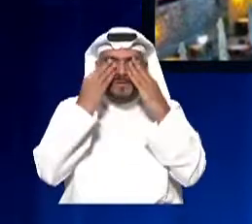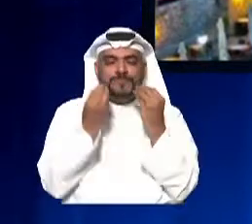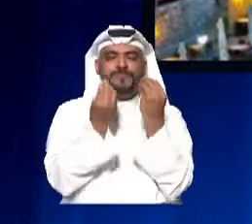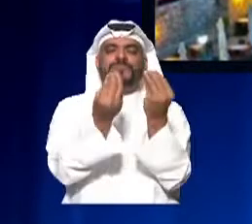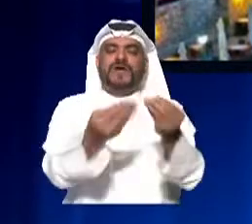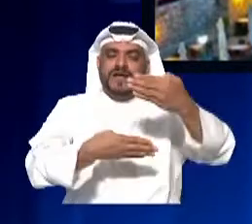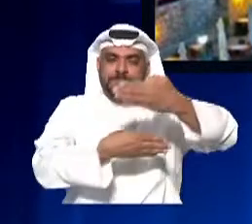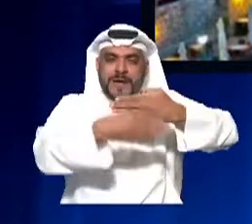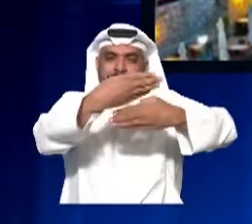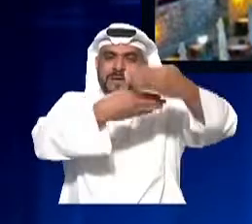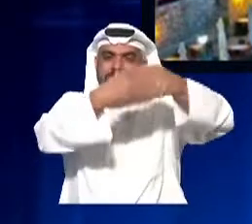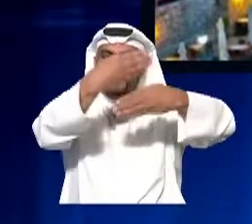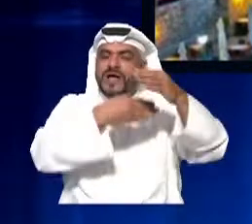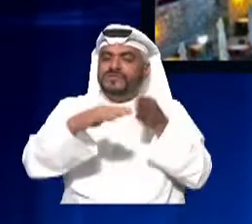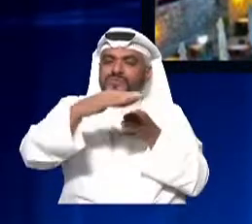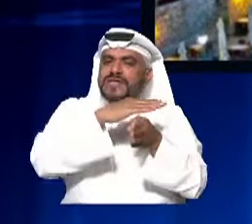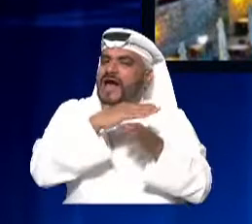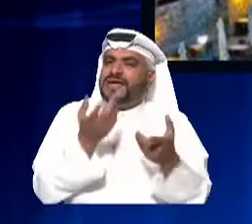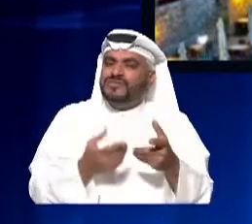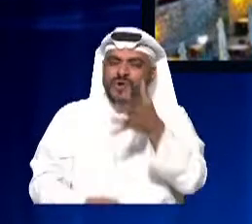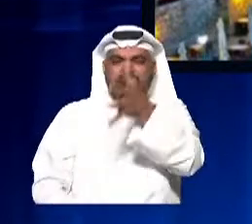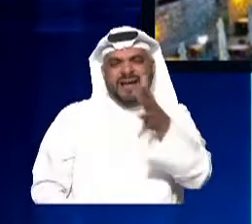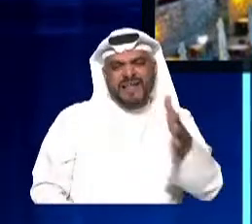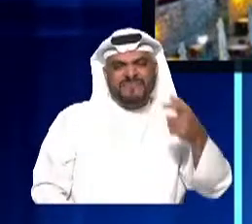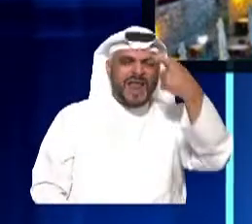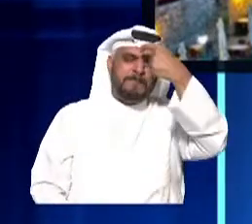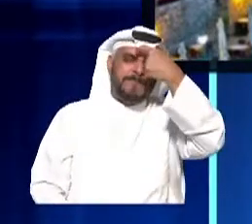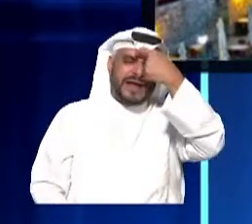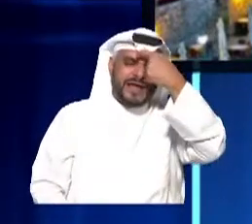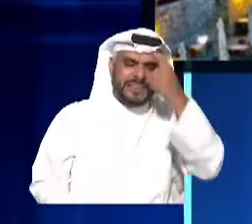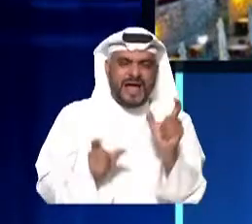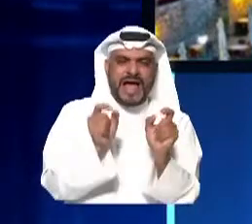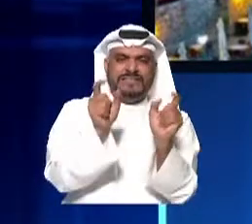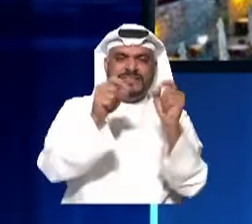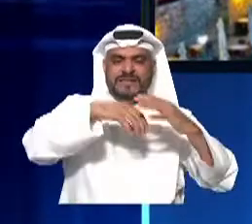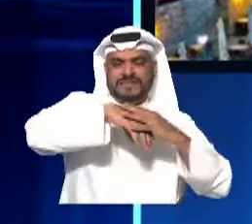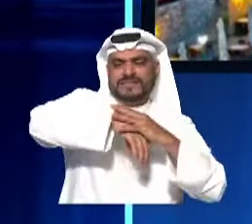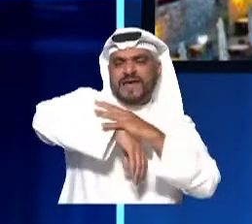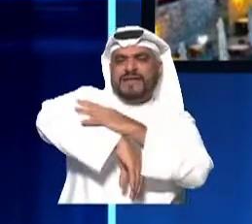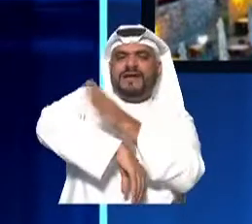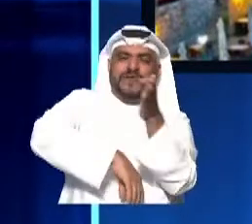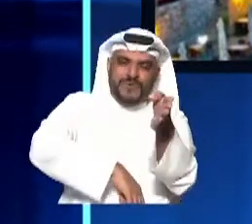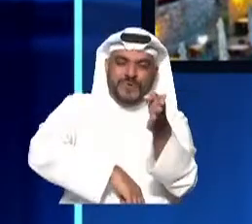الطبي الجامعي في مقاطعة توزلا. هذا المشروع الثاني بعد سراييفو،